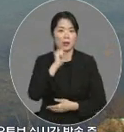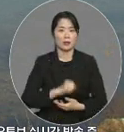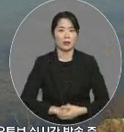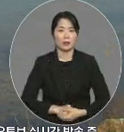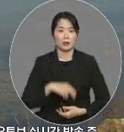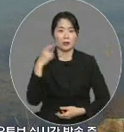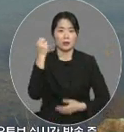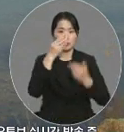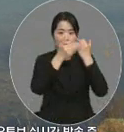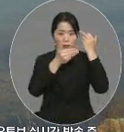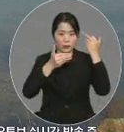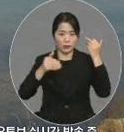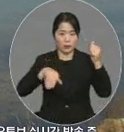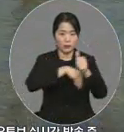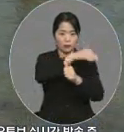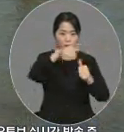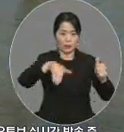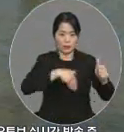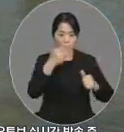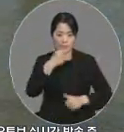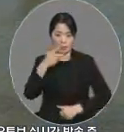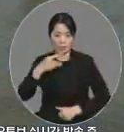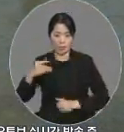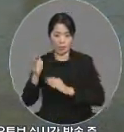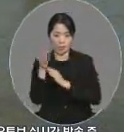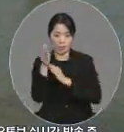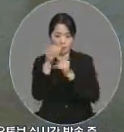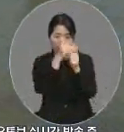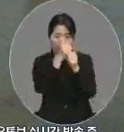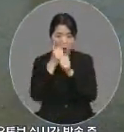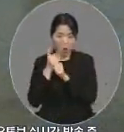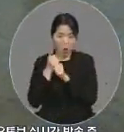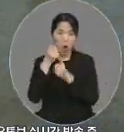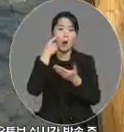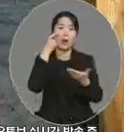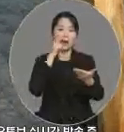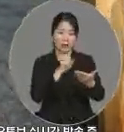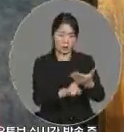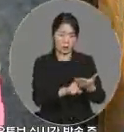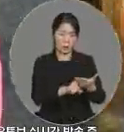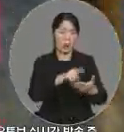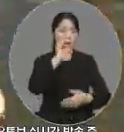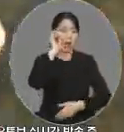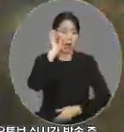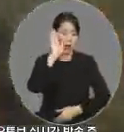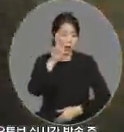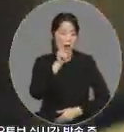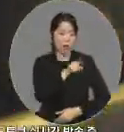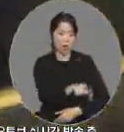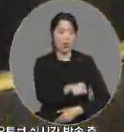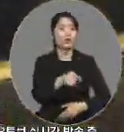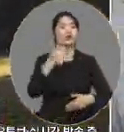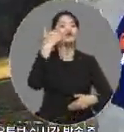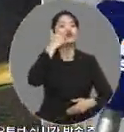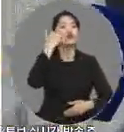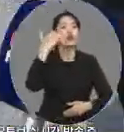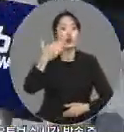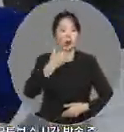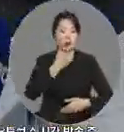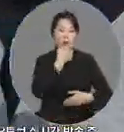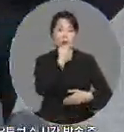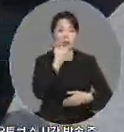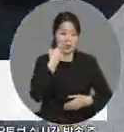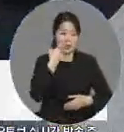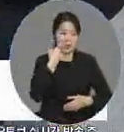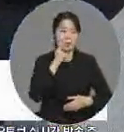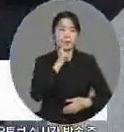해역에서 태화강산 연어가 계속 발견될 경우 향후 재산권도 주장할 수 있을 것으로 예상됩니다. 다른 강이나